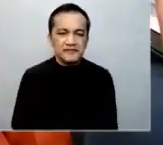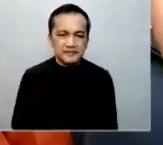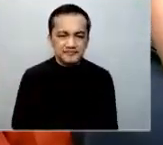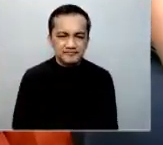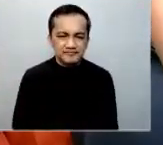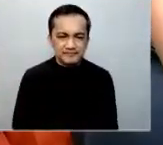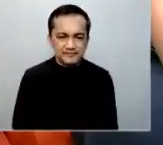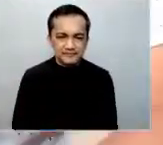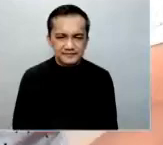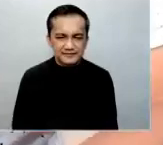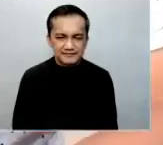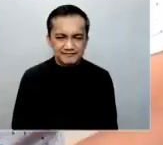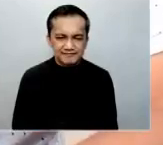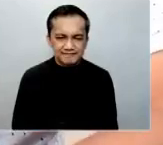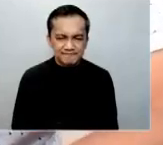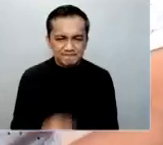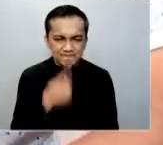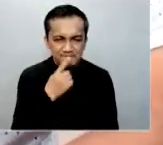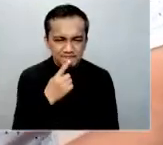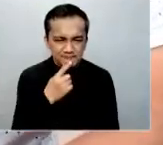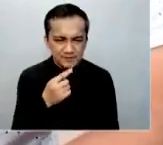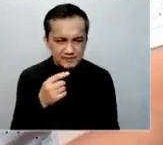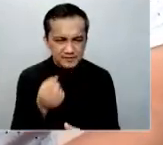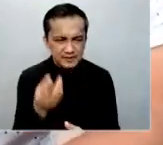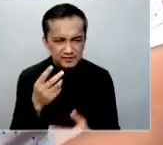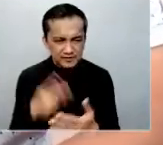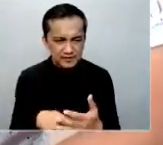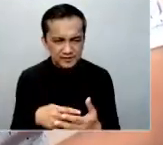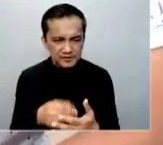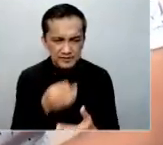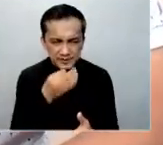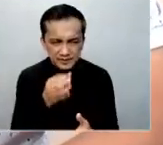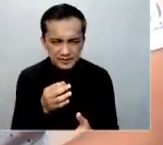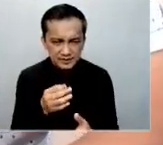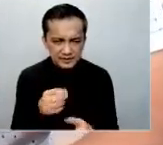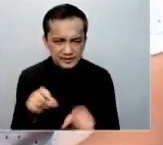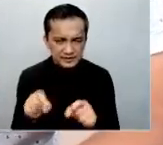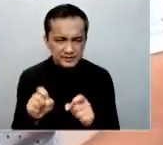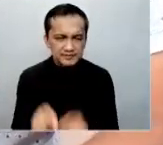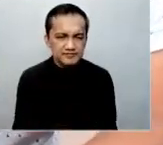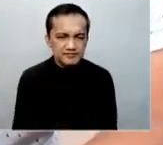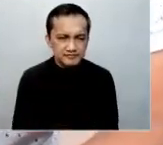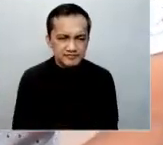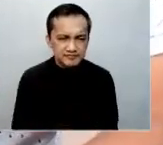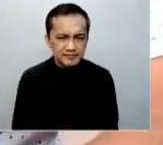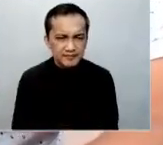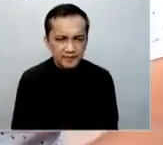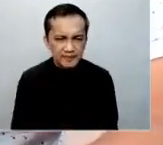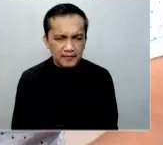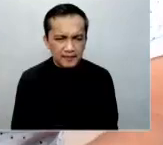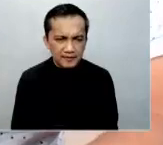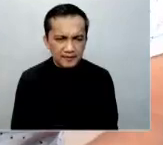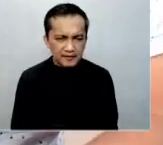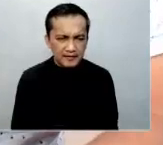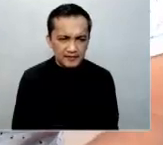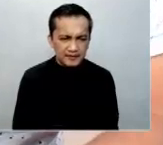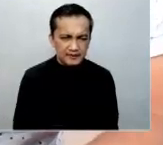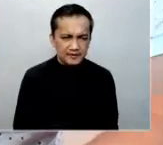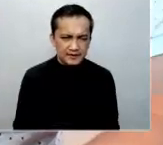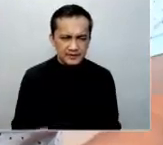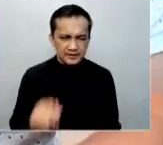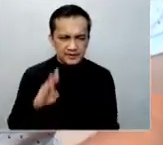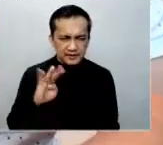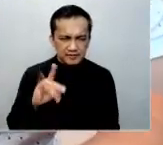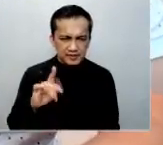ano, magkano ba ang mga price points nito mga paborito natin na mga tinda ni Mio. Yes po, ang ating bilao ranges po